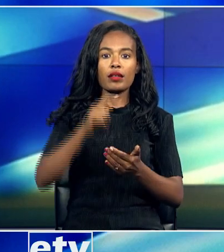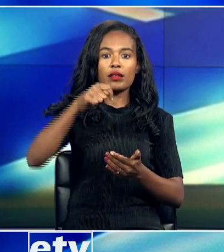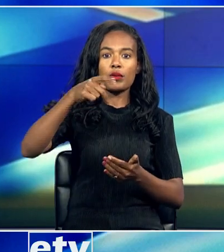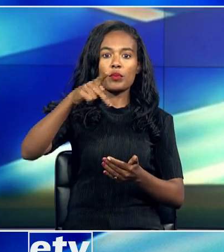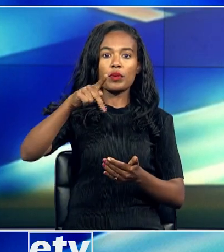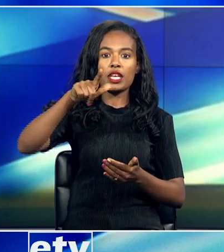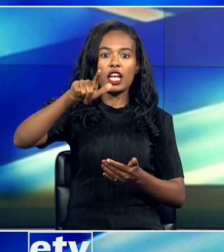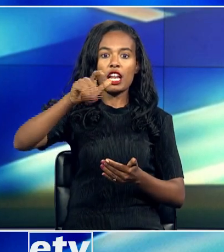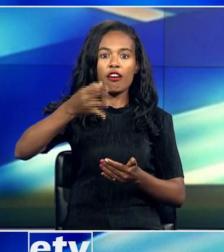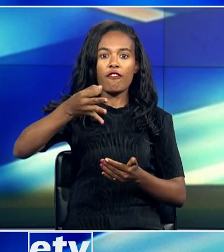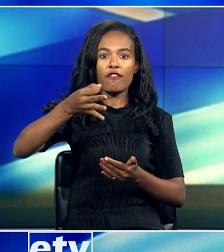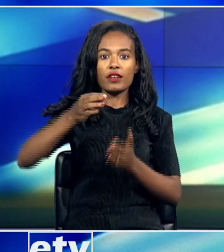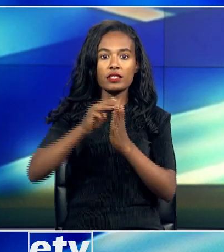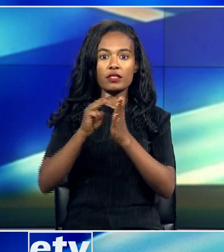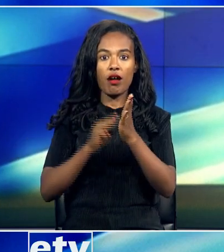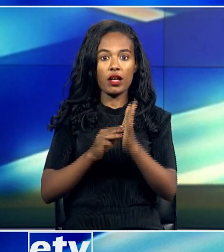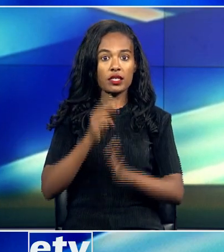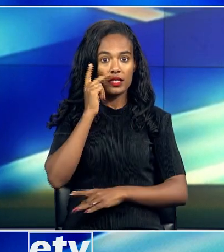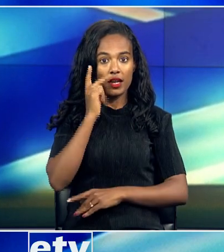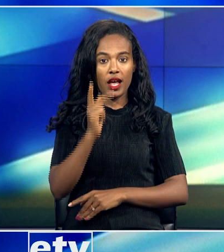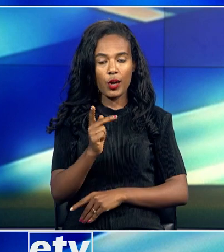የቲፒኤልኤፍ ስርዓት ስናየው